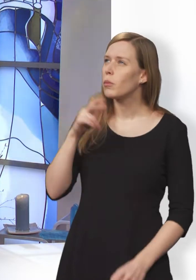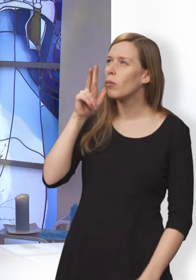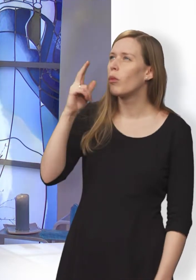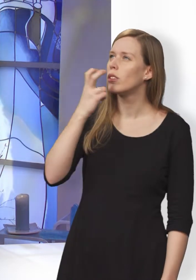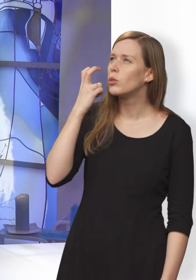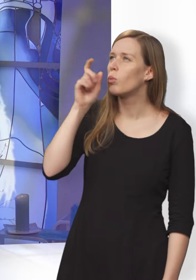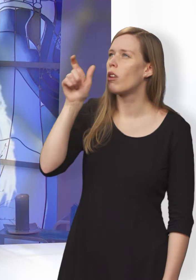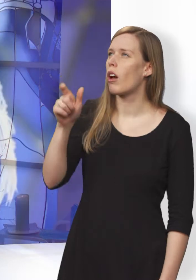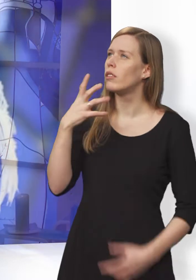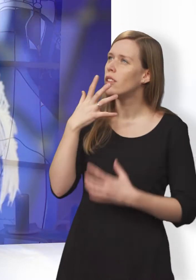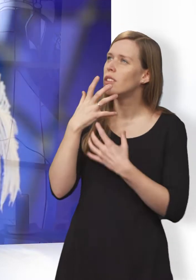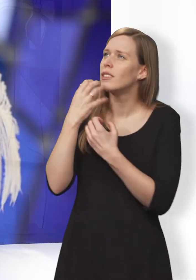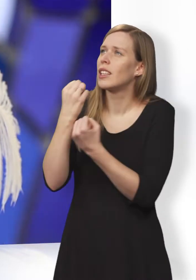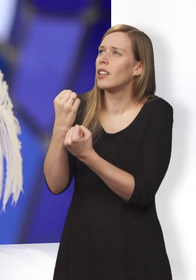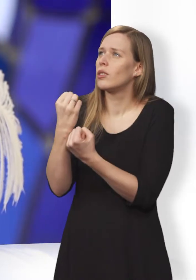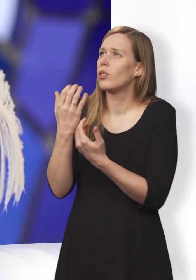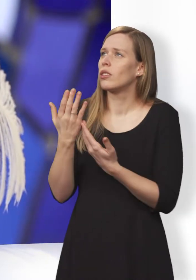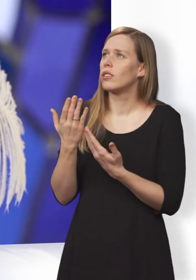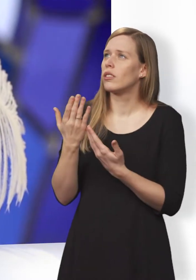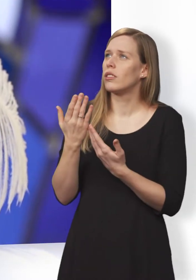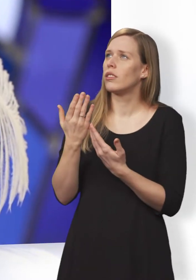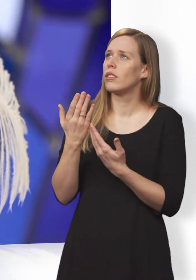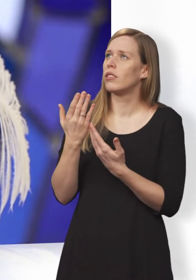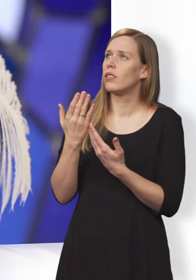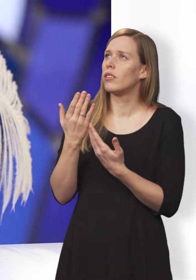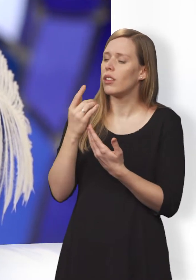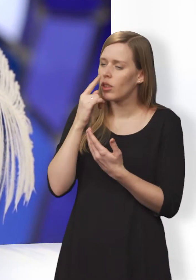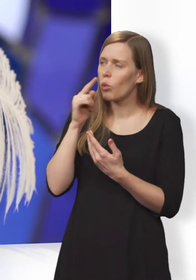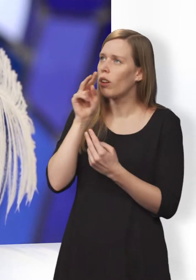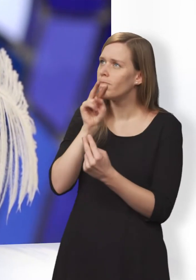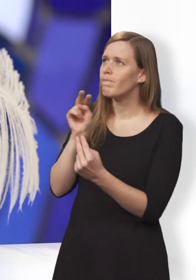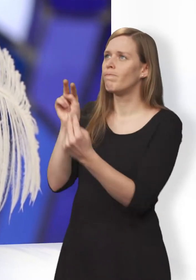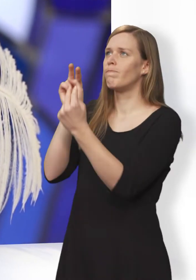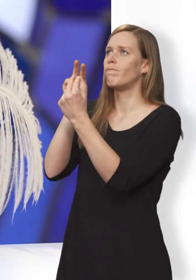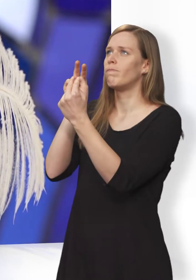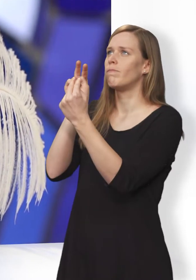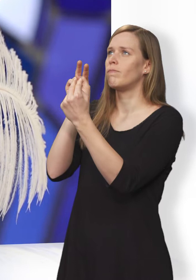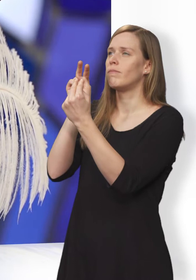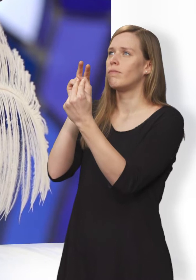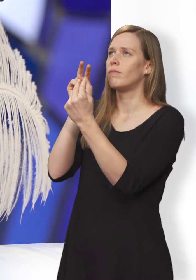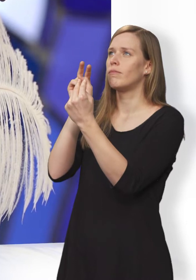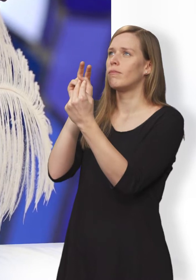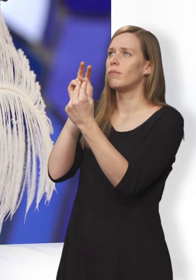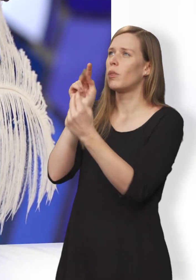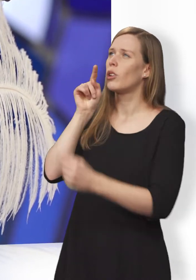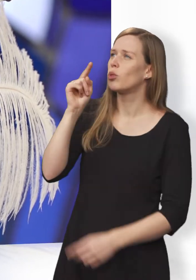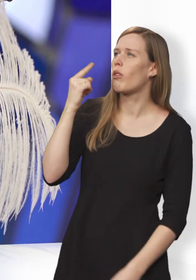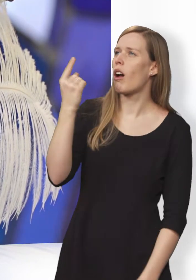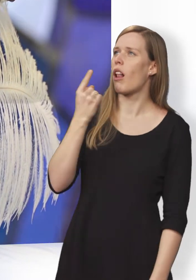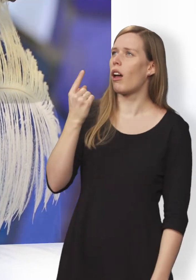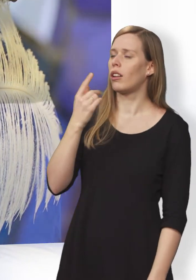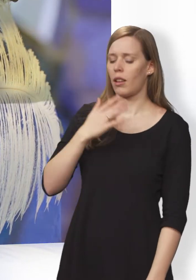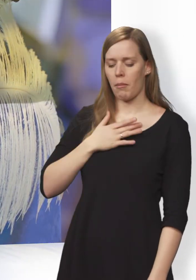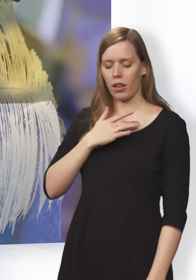ich an dich allein mein gott wende ich mich du allein hast meine